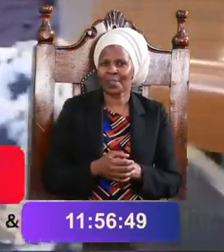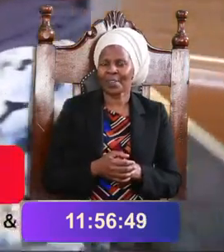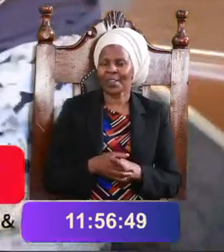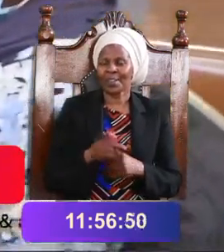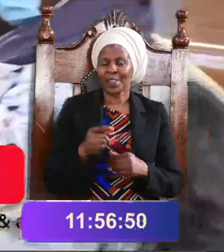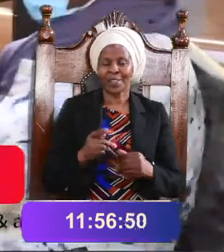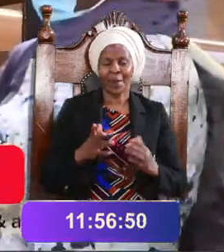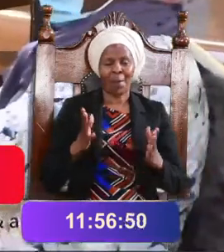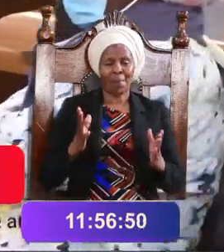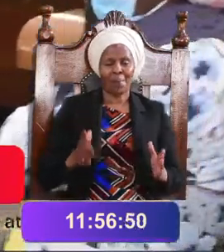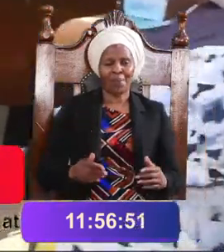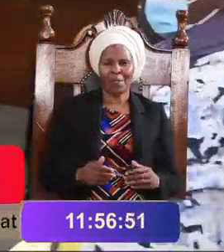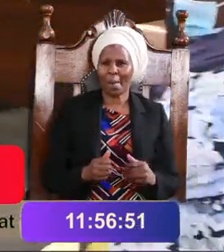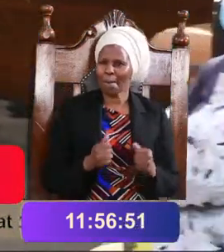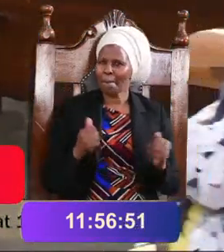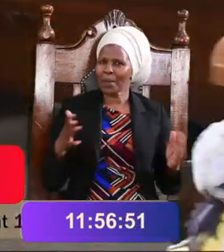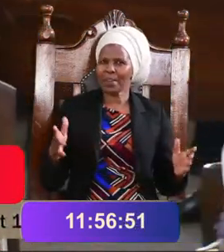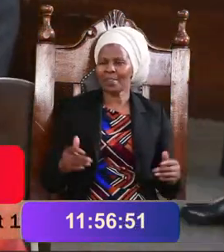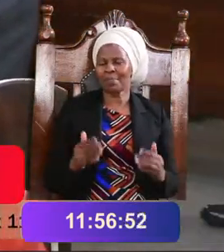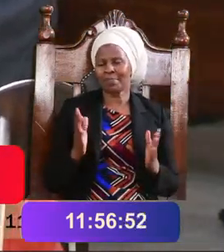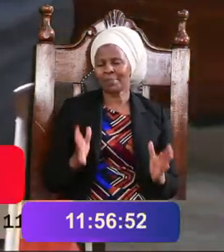alituamkia alikuwa ni mtu mkubwa kweli.